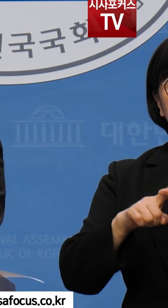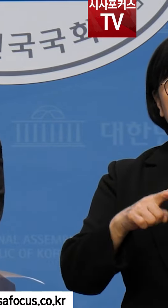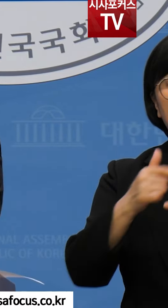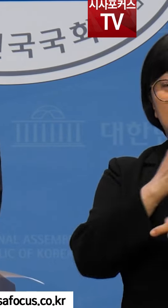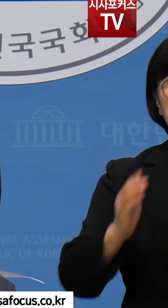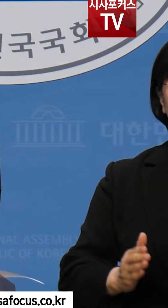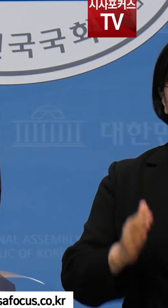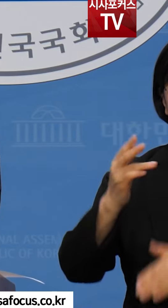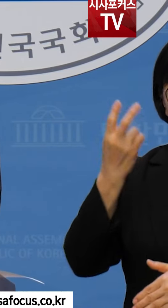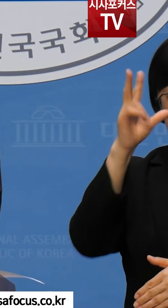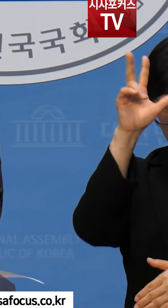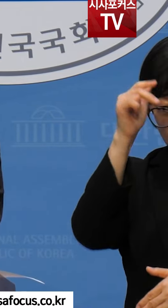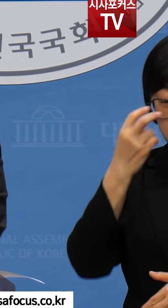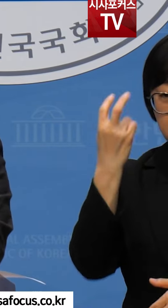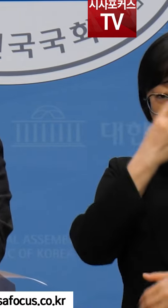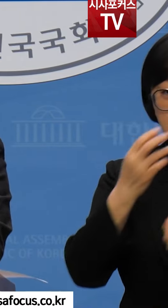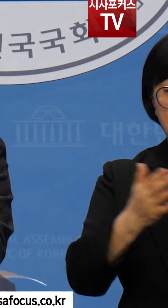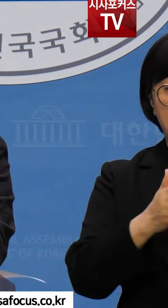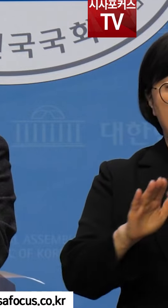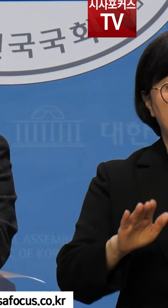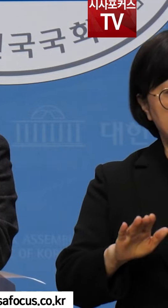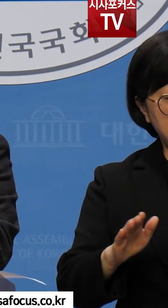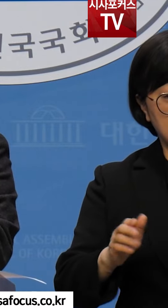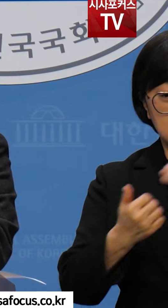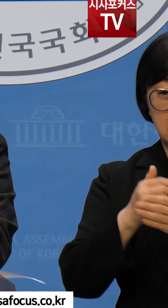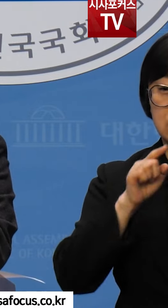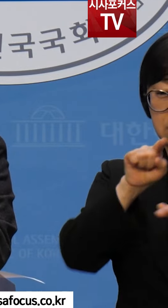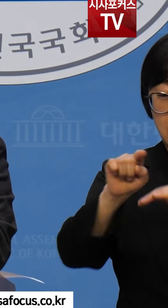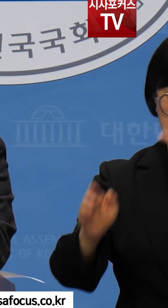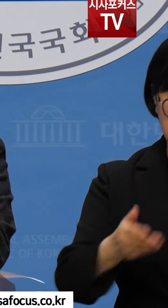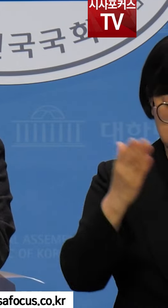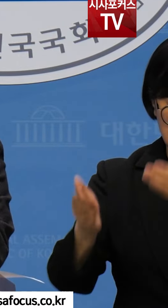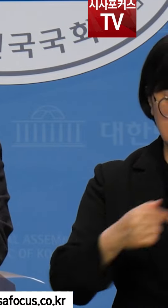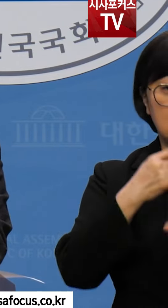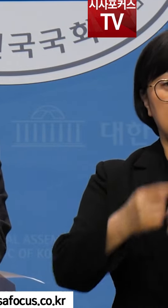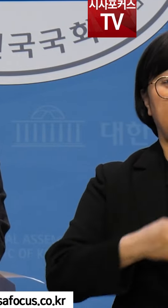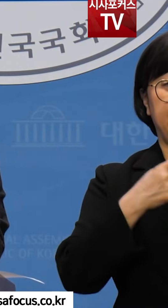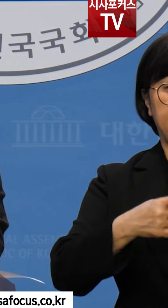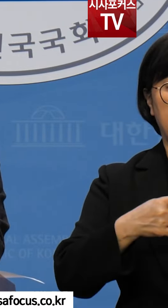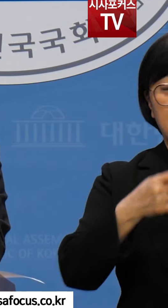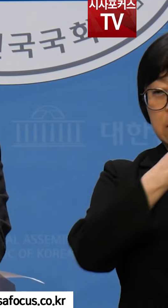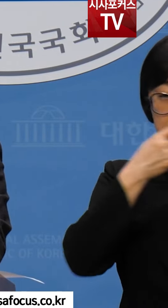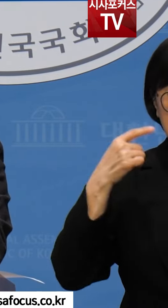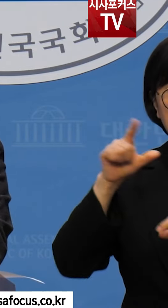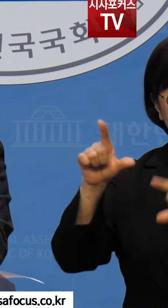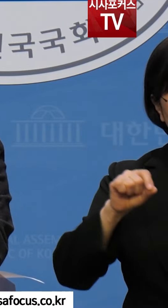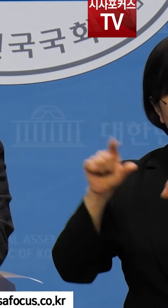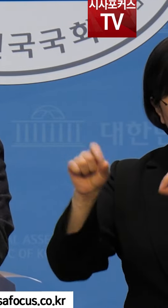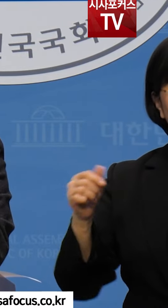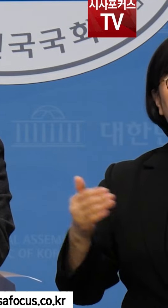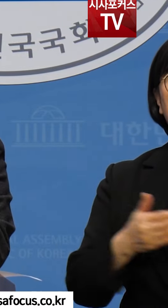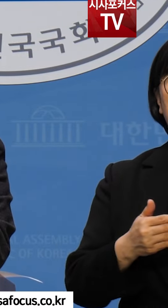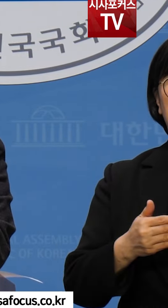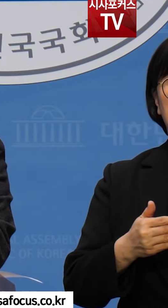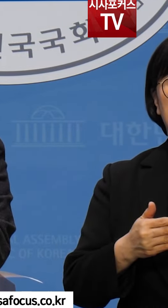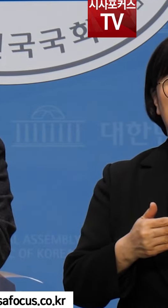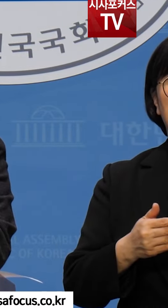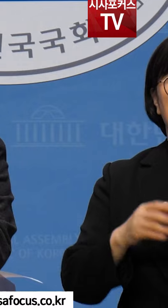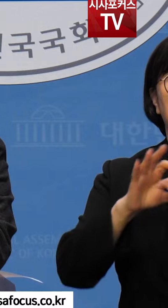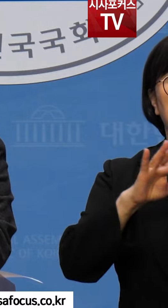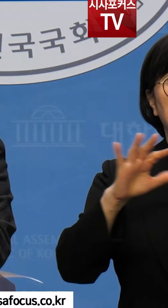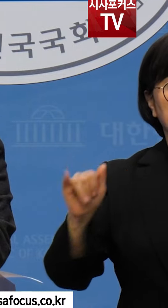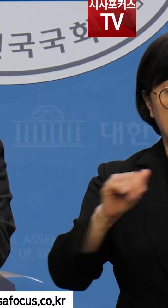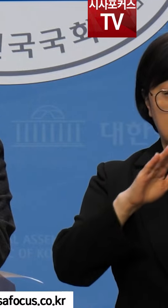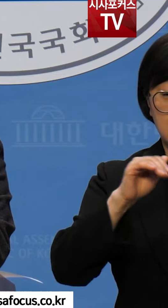수사와 100여 건 가까운 압수수색이 지난 1년 동안 진행되면서 증거들은 충분히 수집된 상태이고 주요